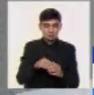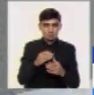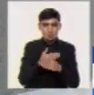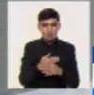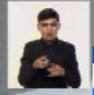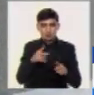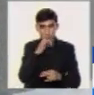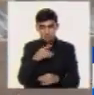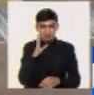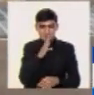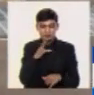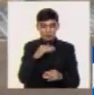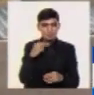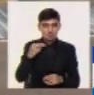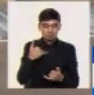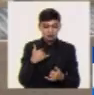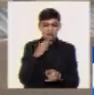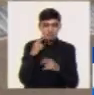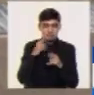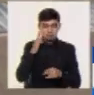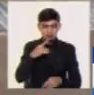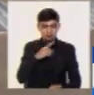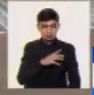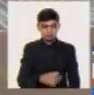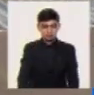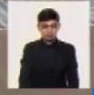аналар енді президенттің атына арызданбақшы